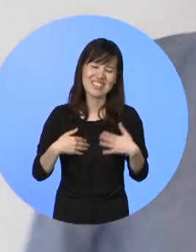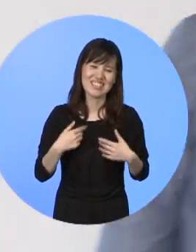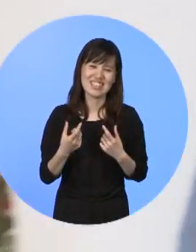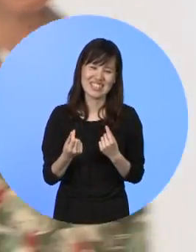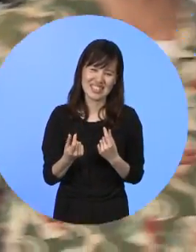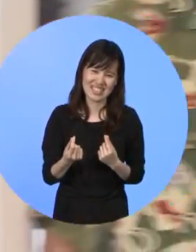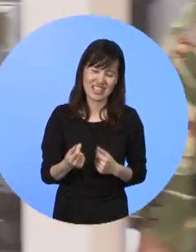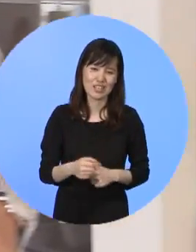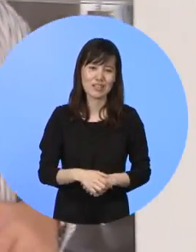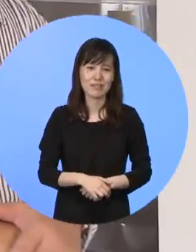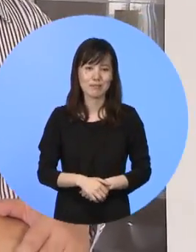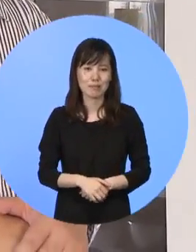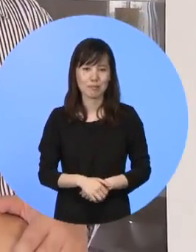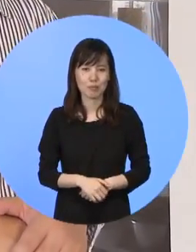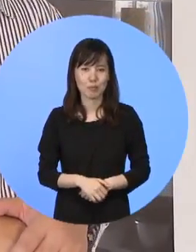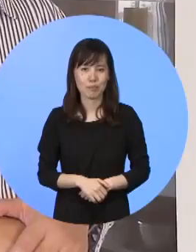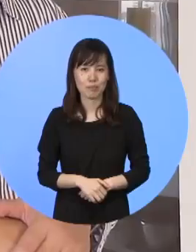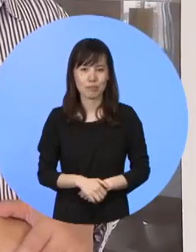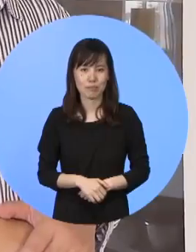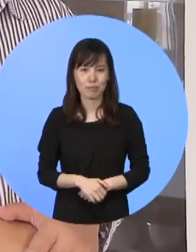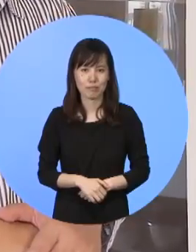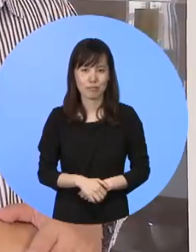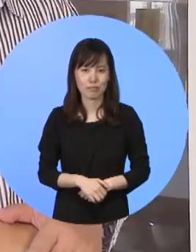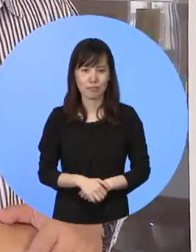っと楽しいですね。